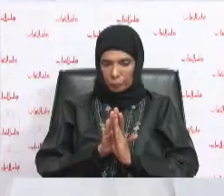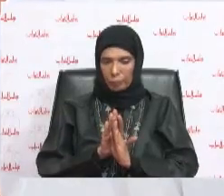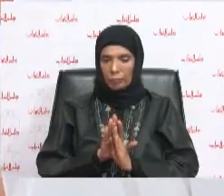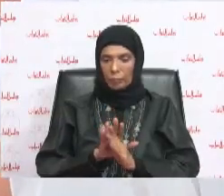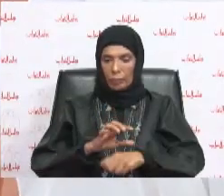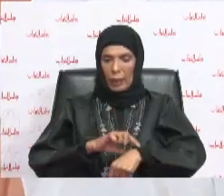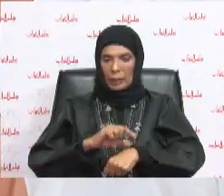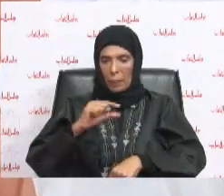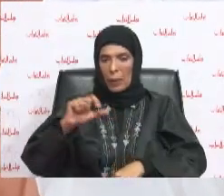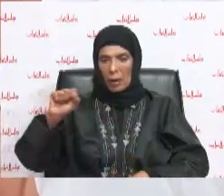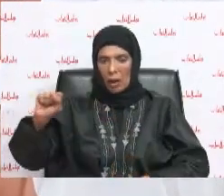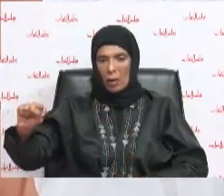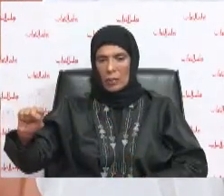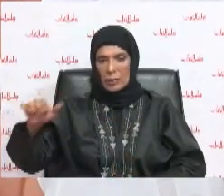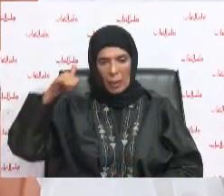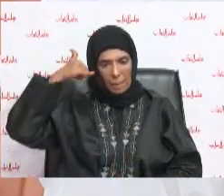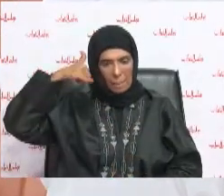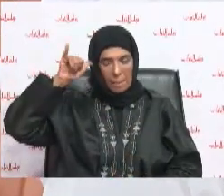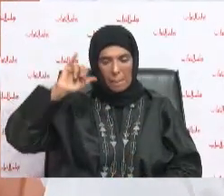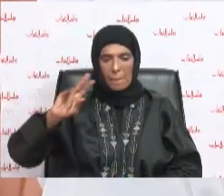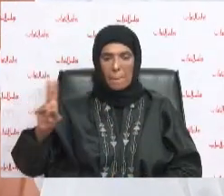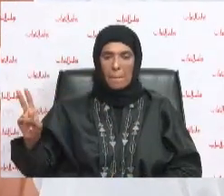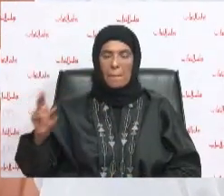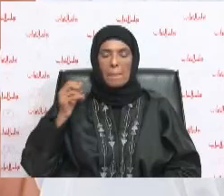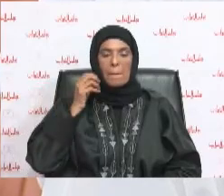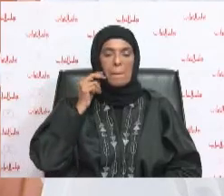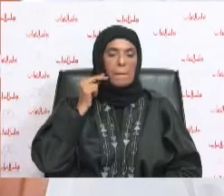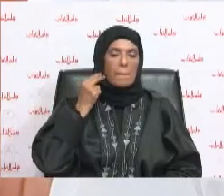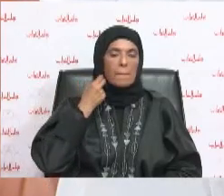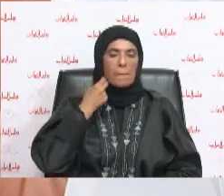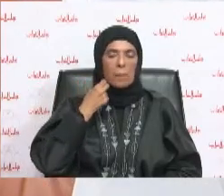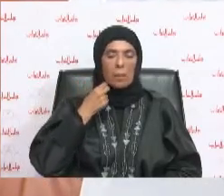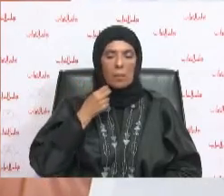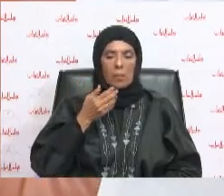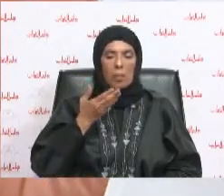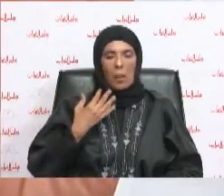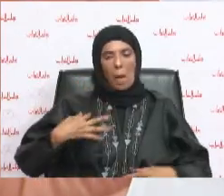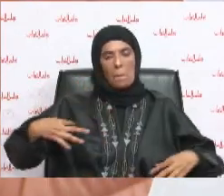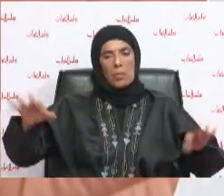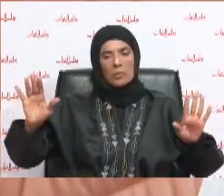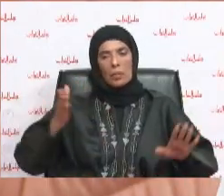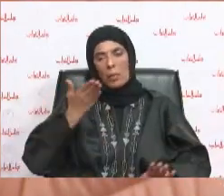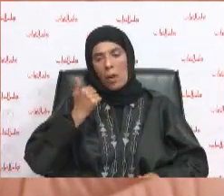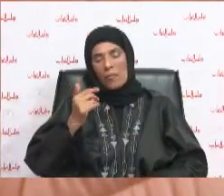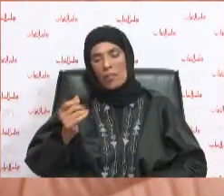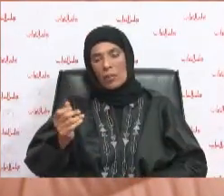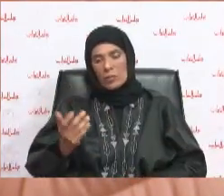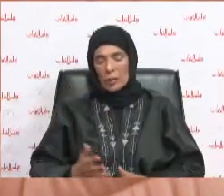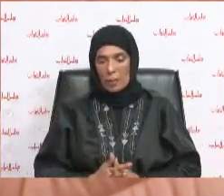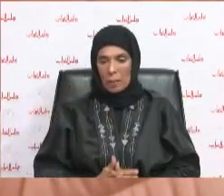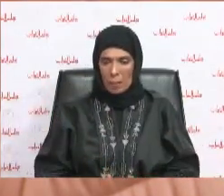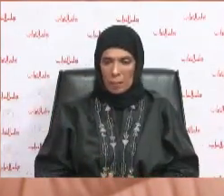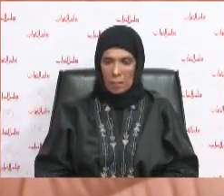الأطباء، يجب أن تعطى البيطريين ذلك مجانا يعني حصلهم صعوبة هذا المواشي